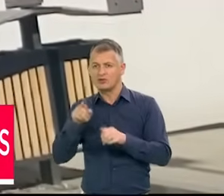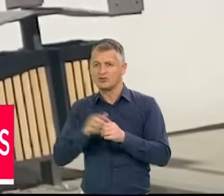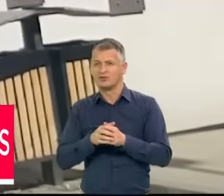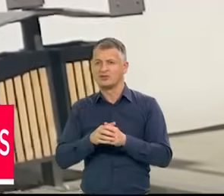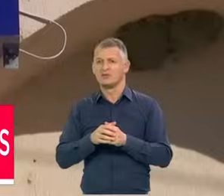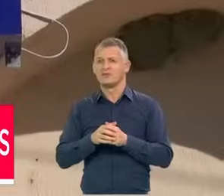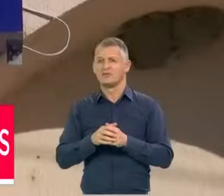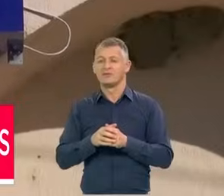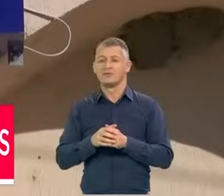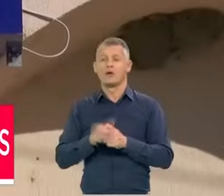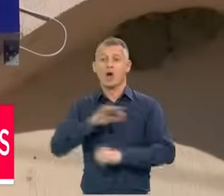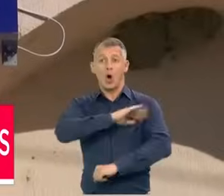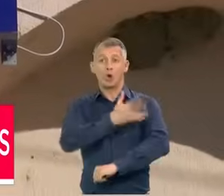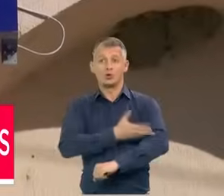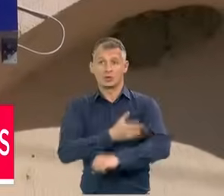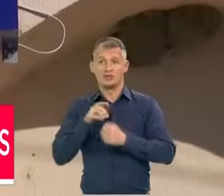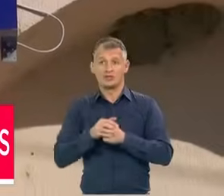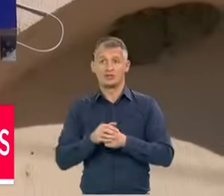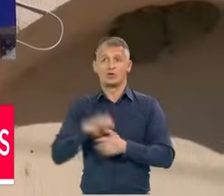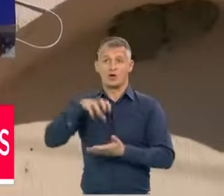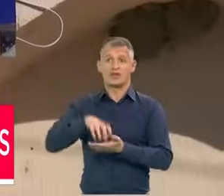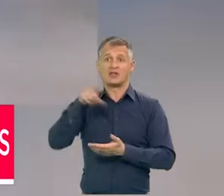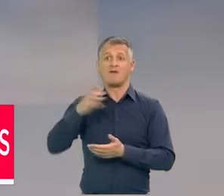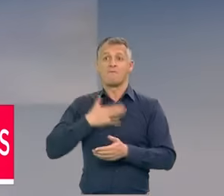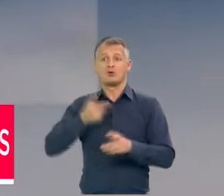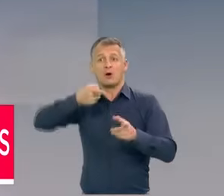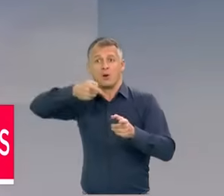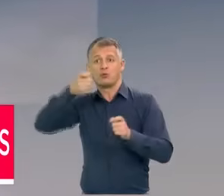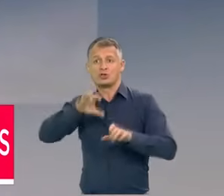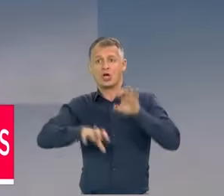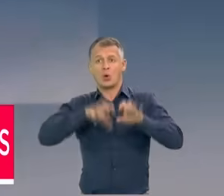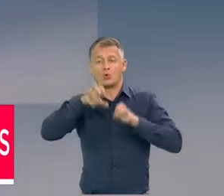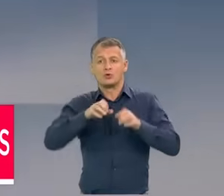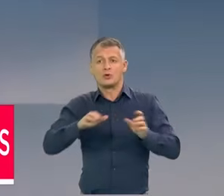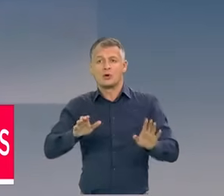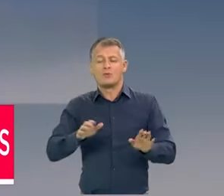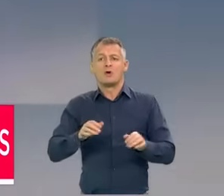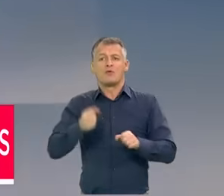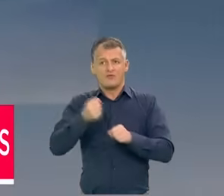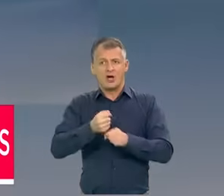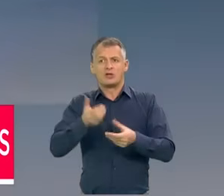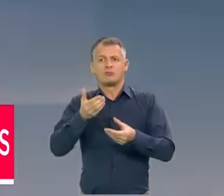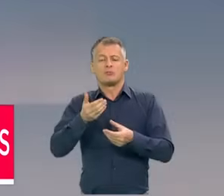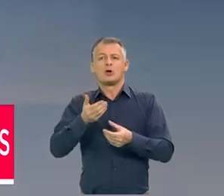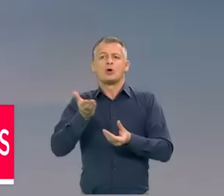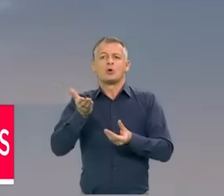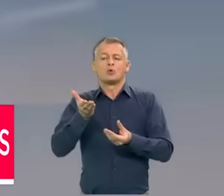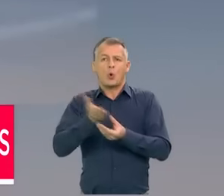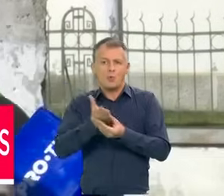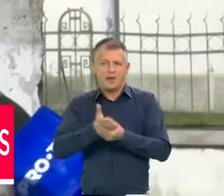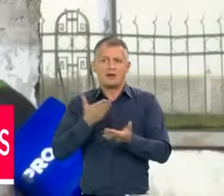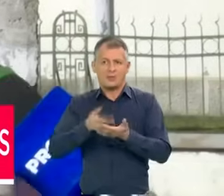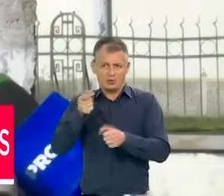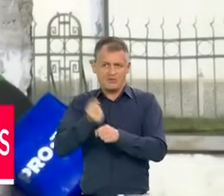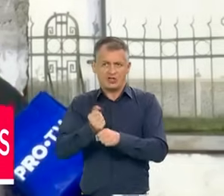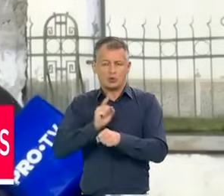urgie plastică autoritățile din crisbav vor să împuște ursul periculos și au început demersurile în acest sens s a hotărât